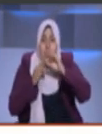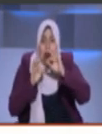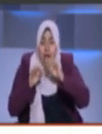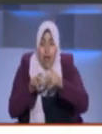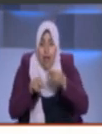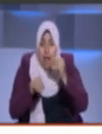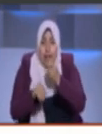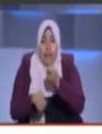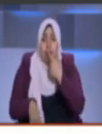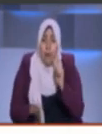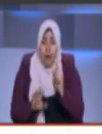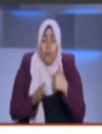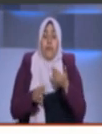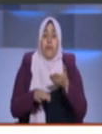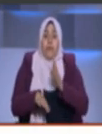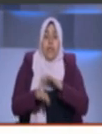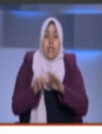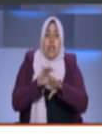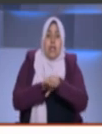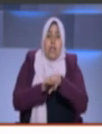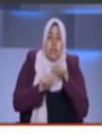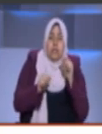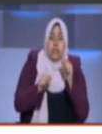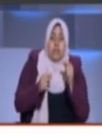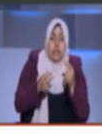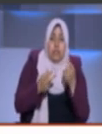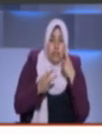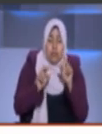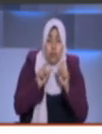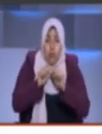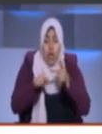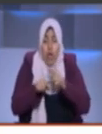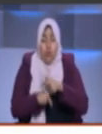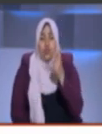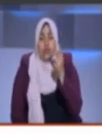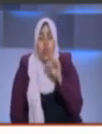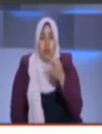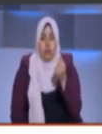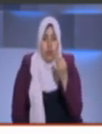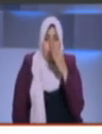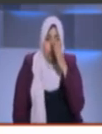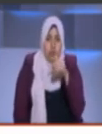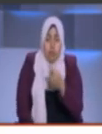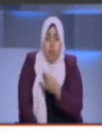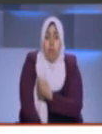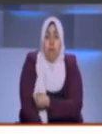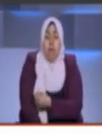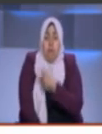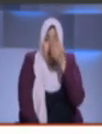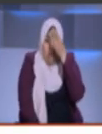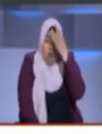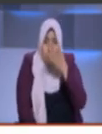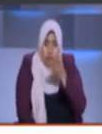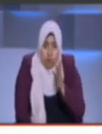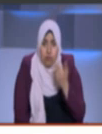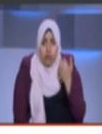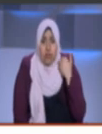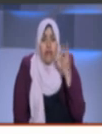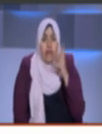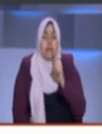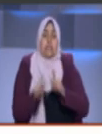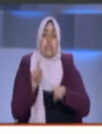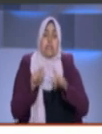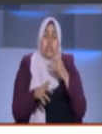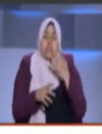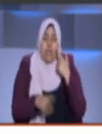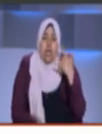العلاج. أما أن يتم دراسته على 20 و30 مريض هنا أو هناك فما بعتقد أنه هذه. فلذلك يجب أن